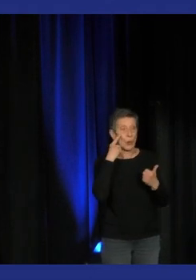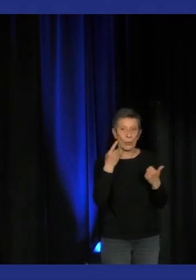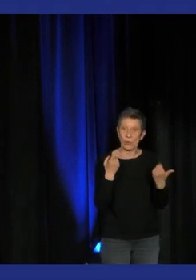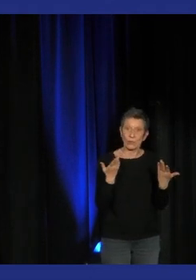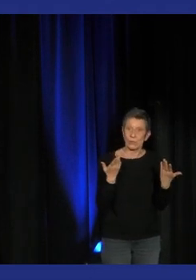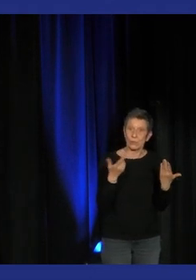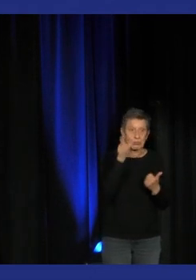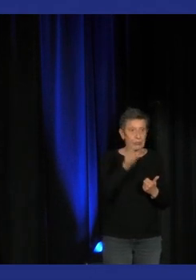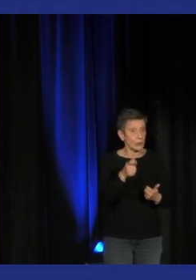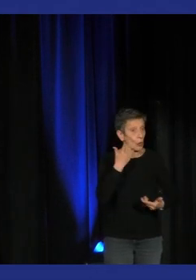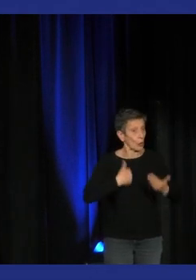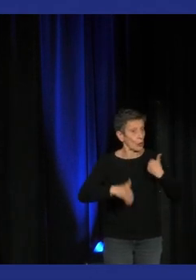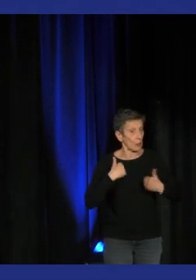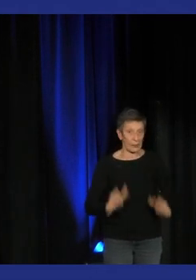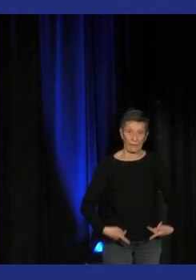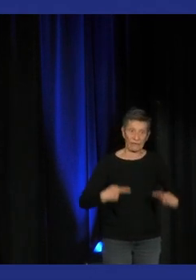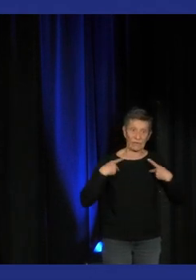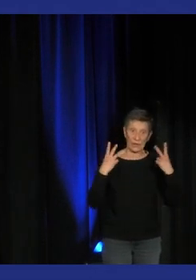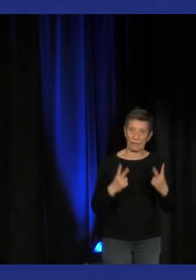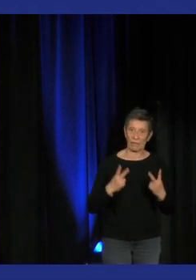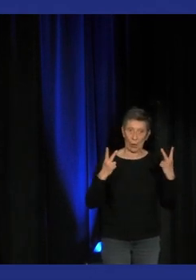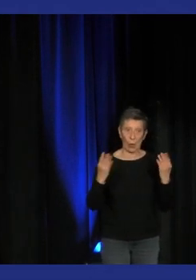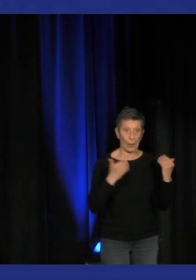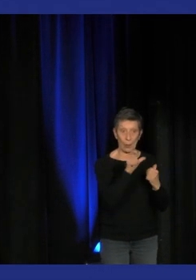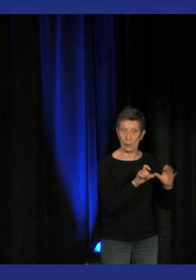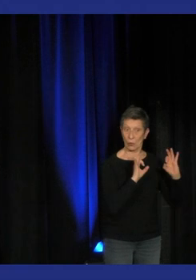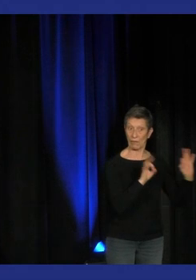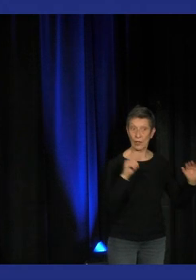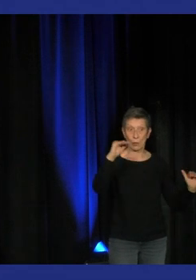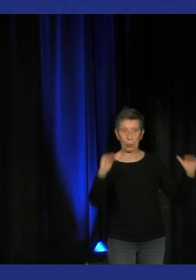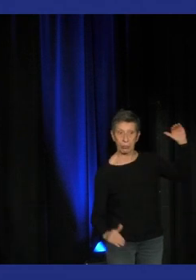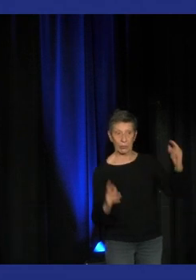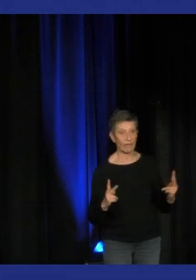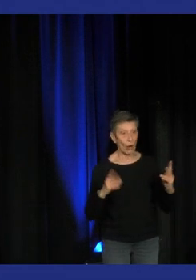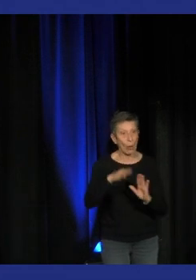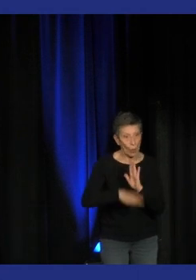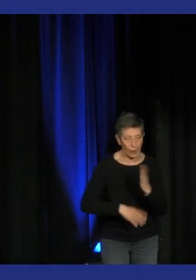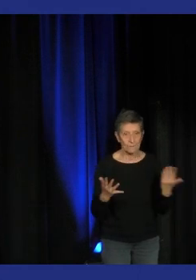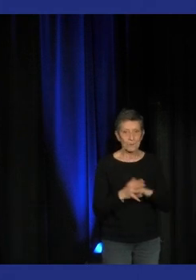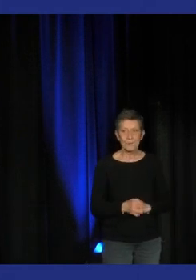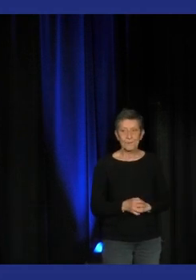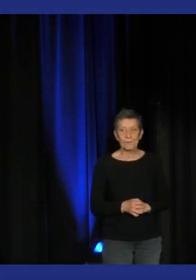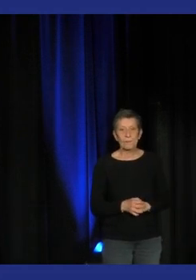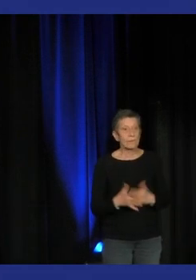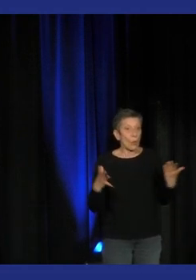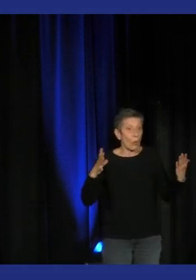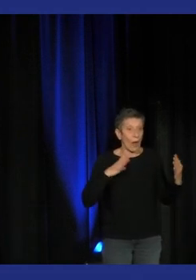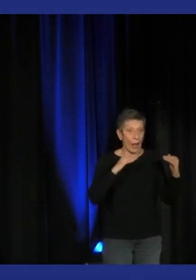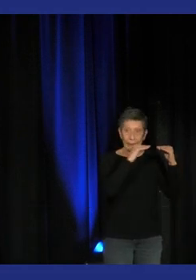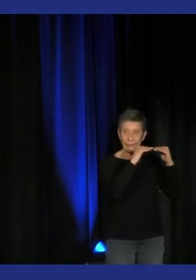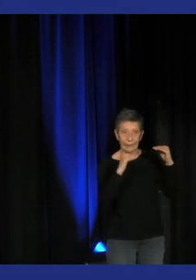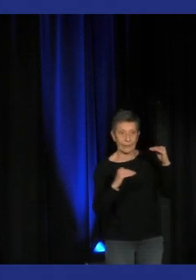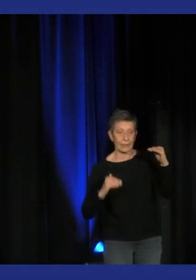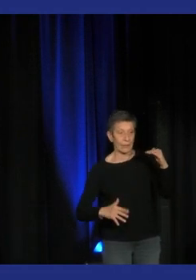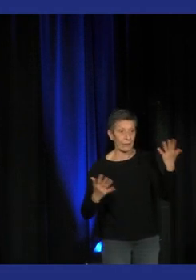personnes handicapées vaut moins que celle des personnes valides. Donc du coup, on hiérarchise